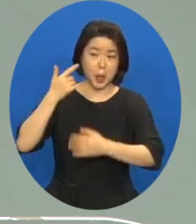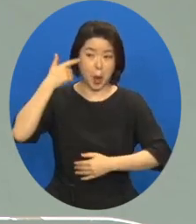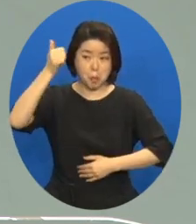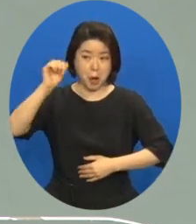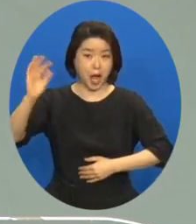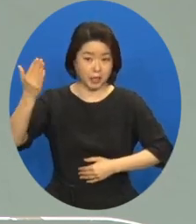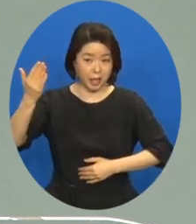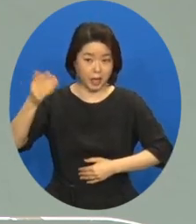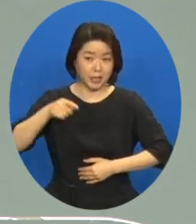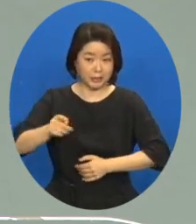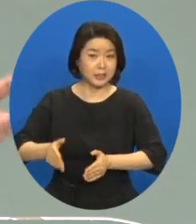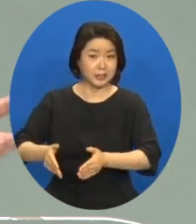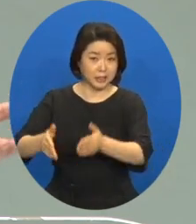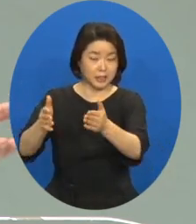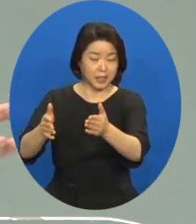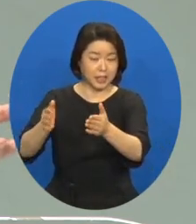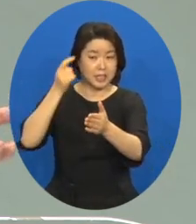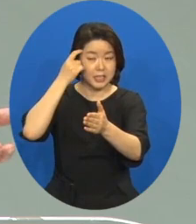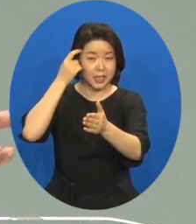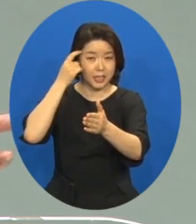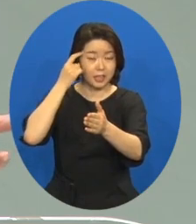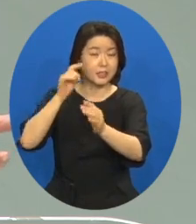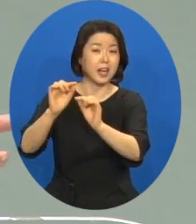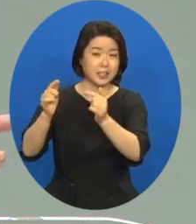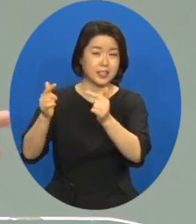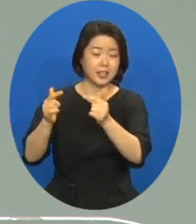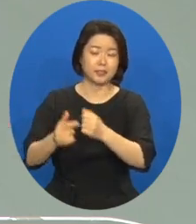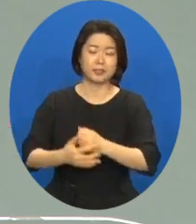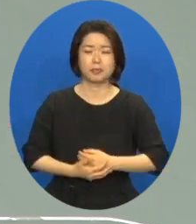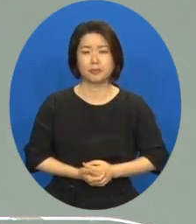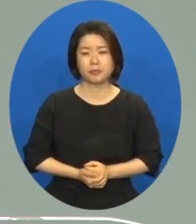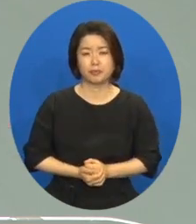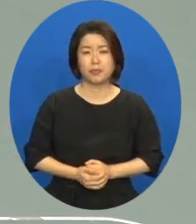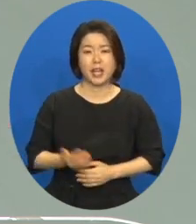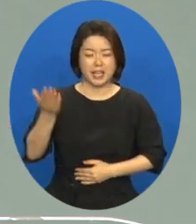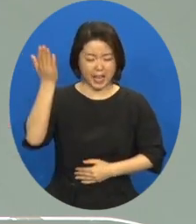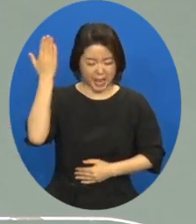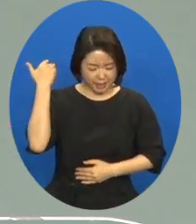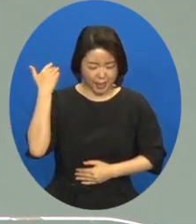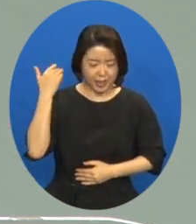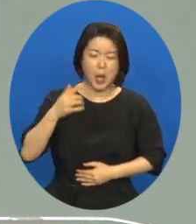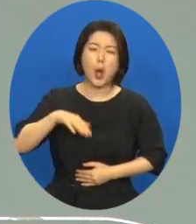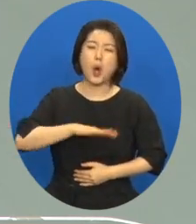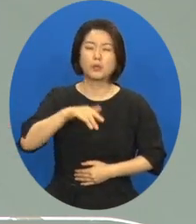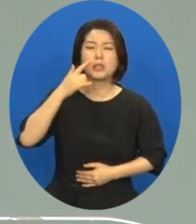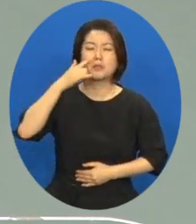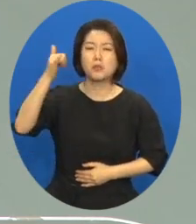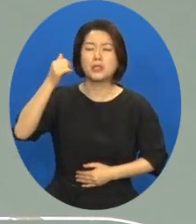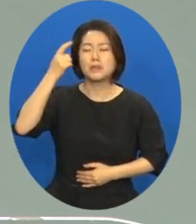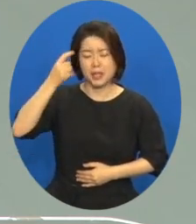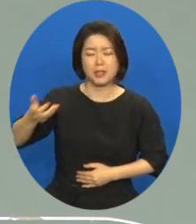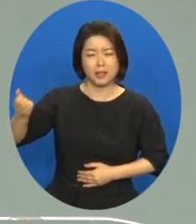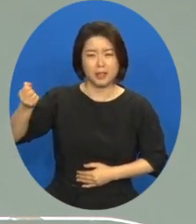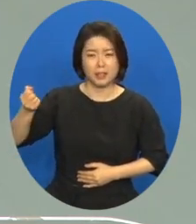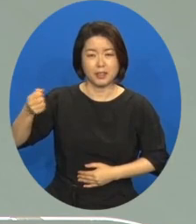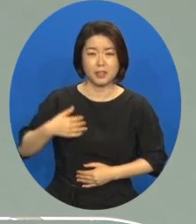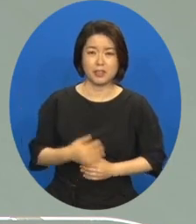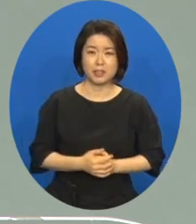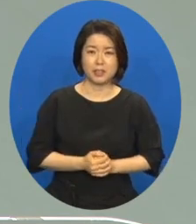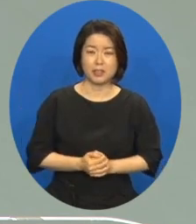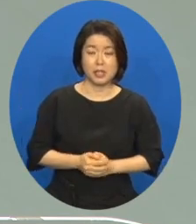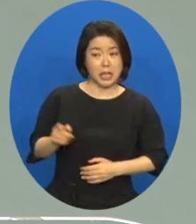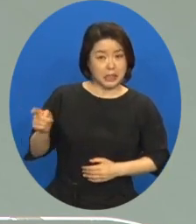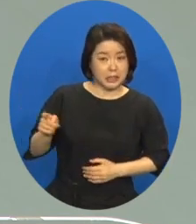돼야 하는 길이다, 그런 생각은 없습니다. 그때 당시는 그분들은 그렇게 생각했지만, 그러나